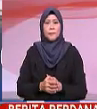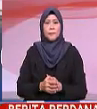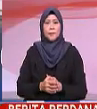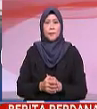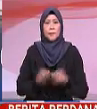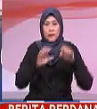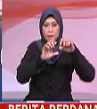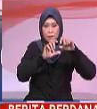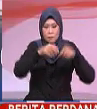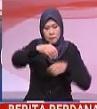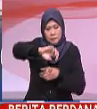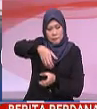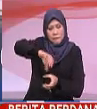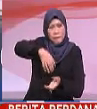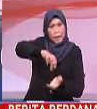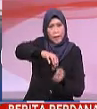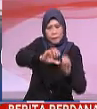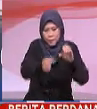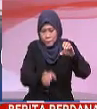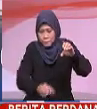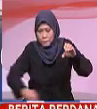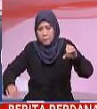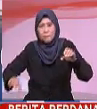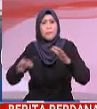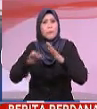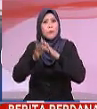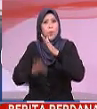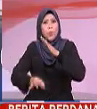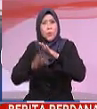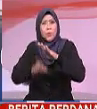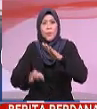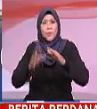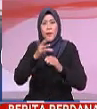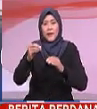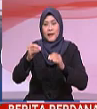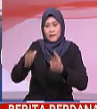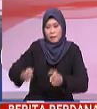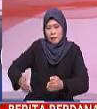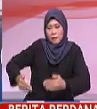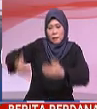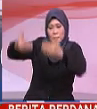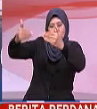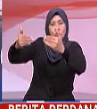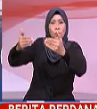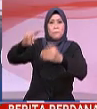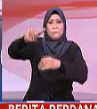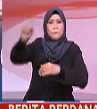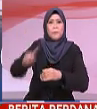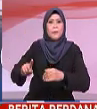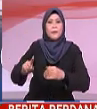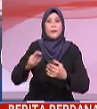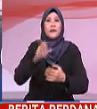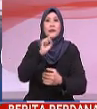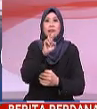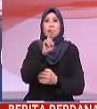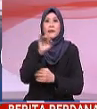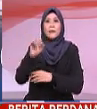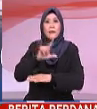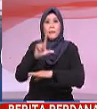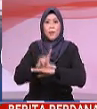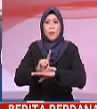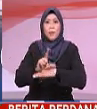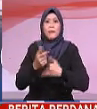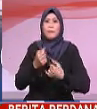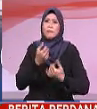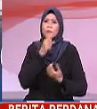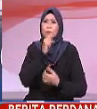Paip tersumbat, bocor dan tembok retak. Itu antara masalah yang dihadapi pemilik perumahan awam Sri Labuan, kediaman yang sudah berusia